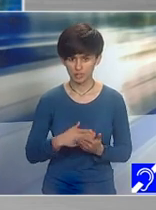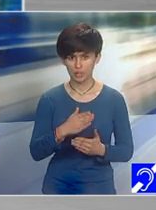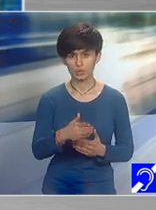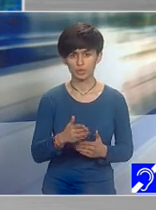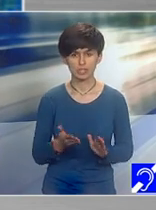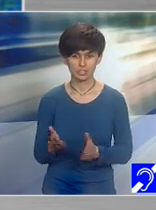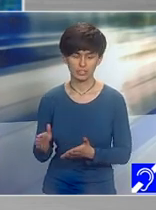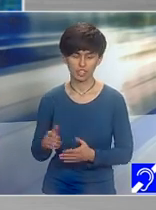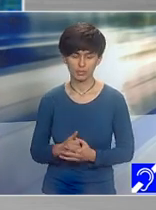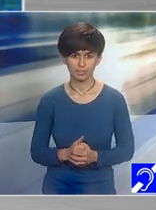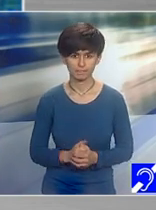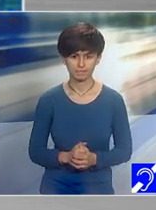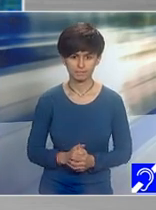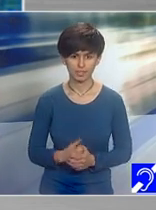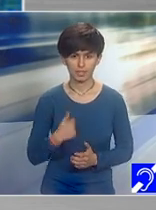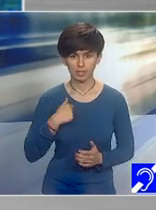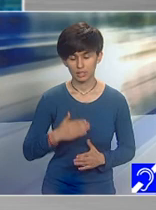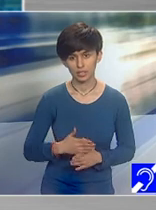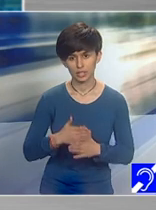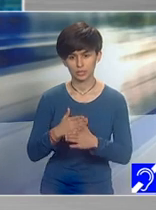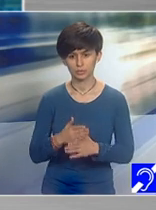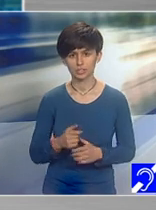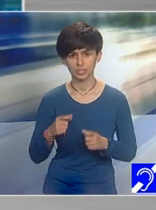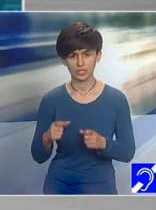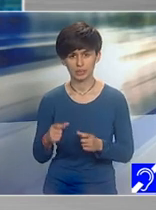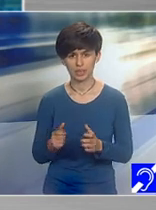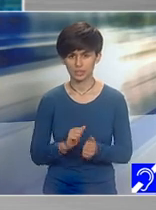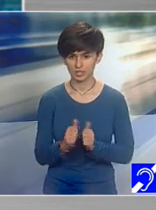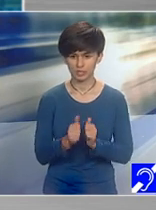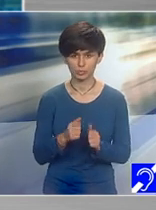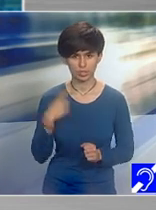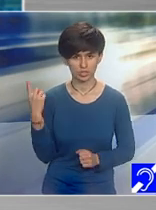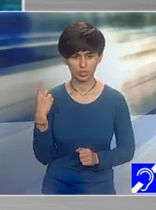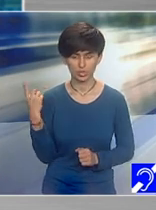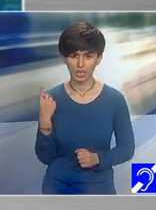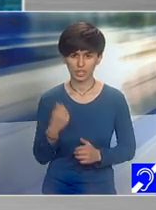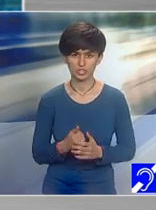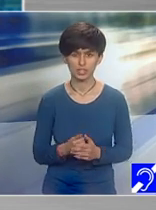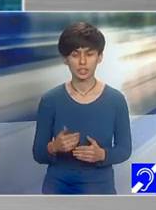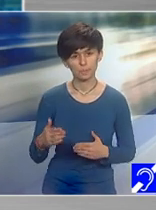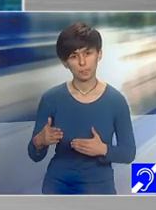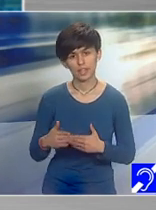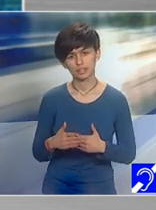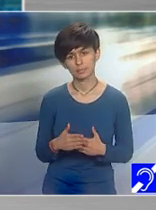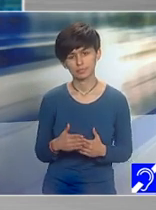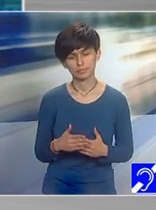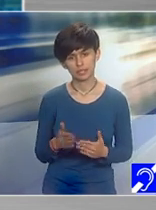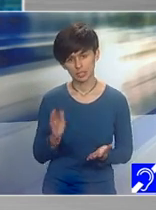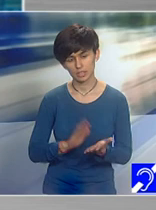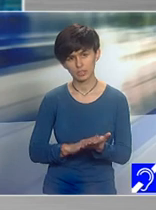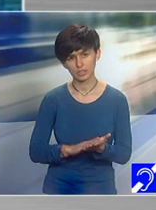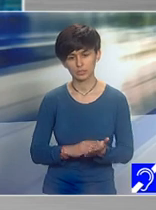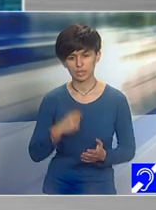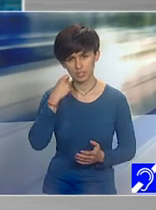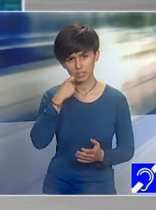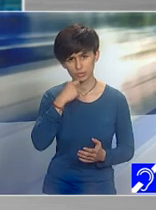Susțin și eu partea de sport în oraș. Pe lângă faptul că în Cluj-Napoca în acest moment avem cea mai